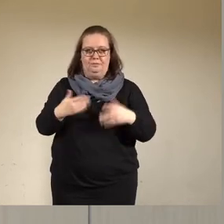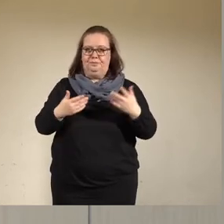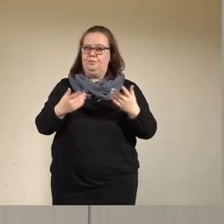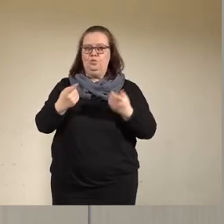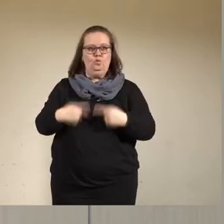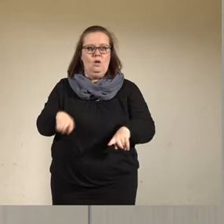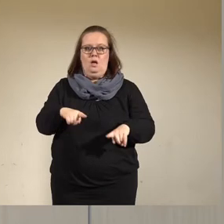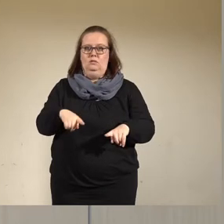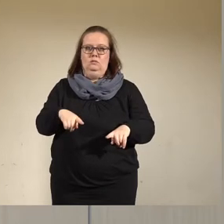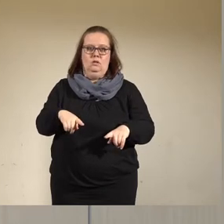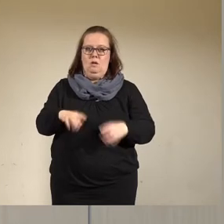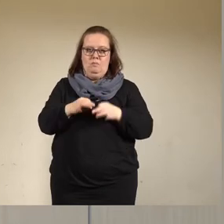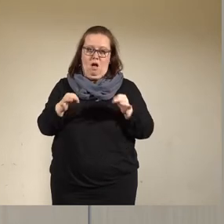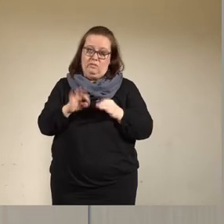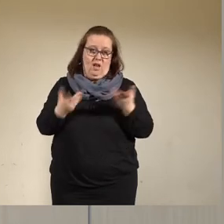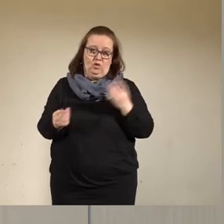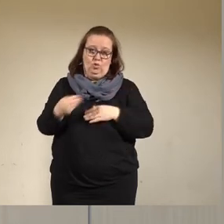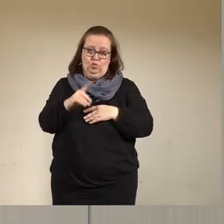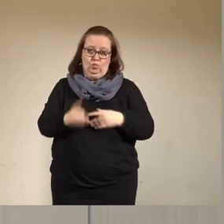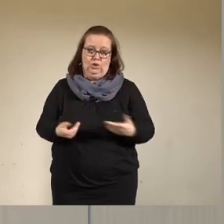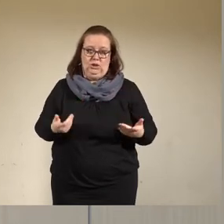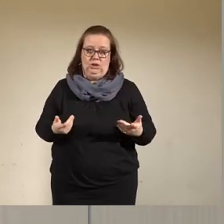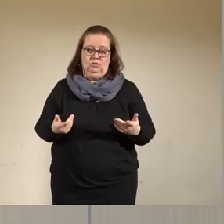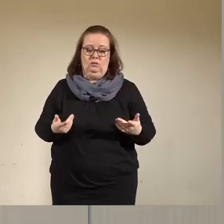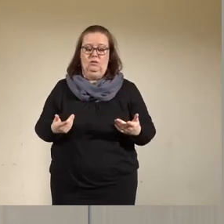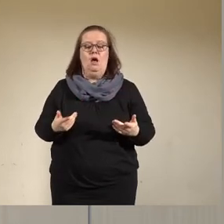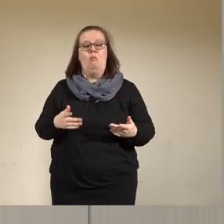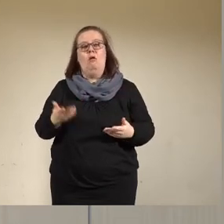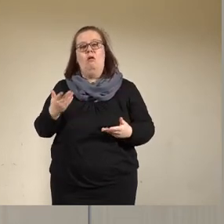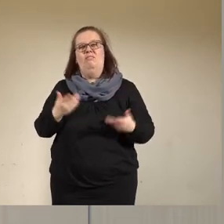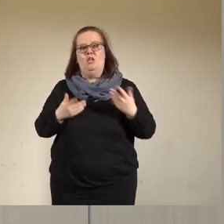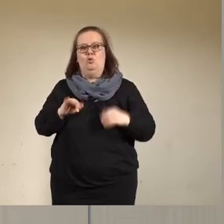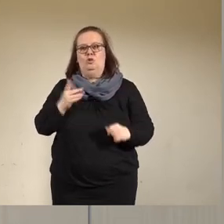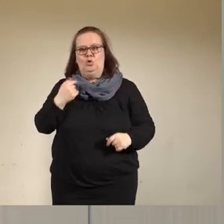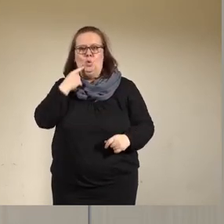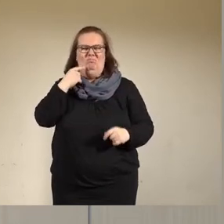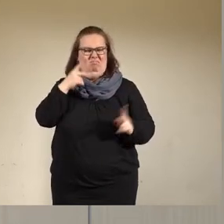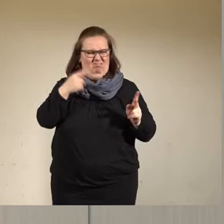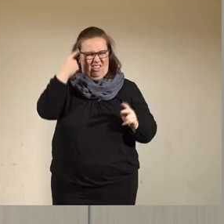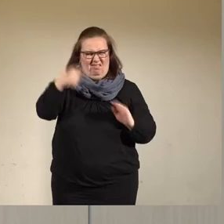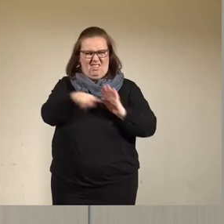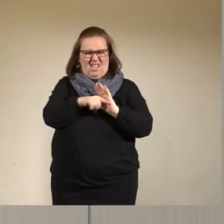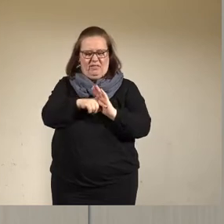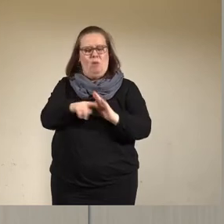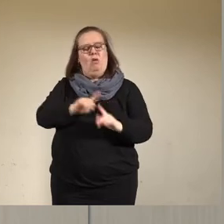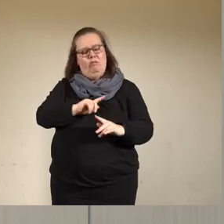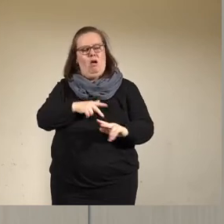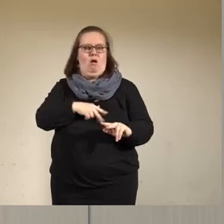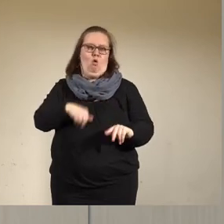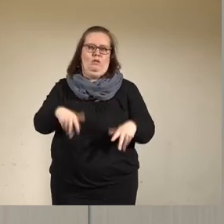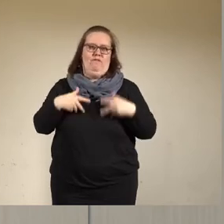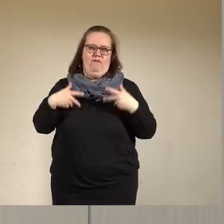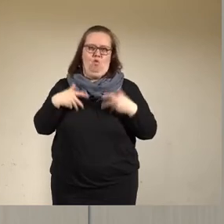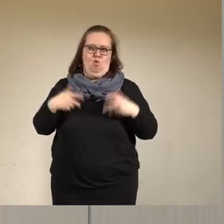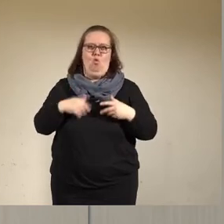anderen unpopulären Maßnahmen. Wenn auch manches etwas pessimistisch klingen mag, überwiegt heute die Freude, dass